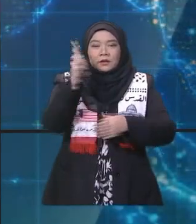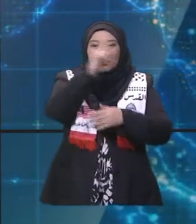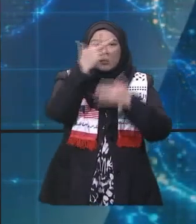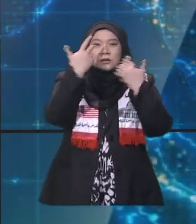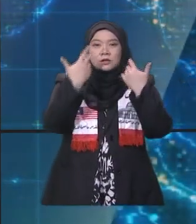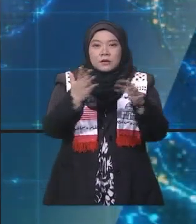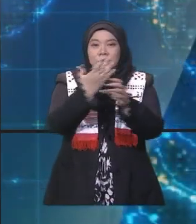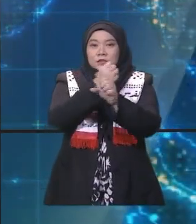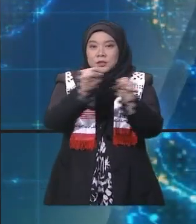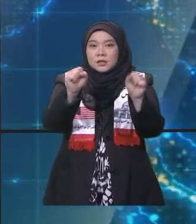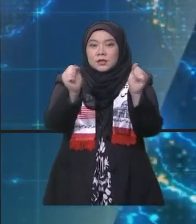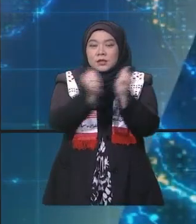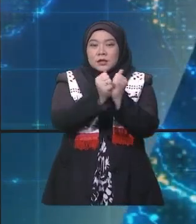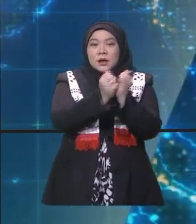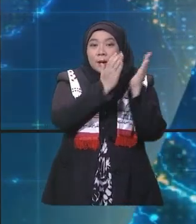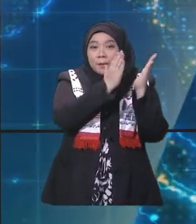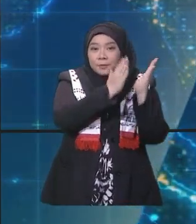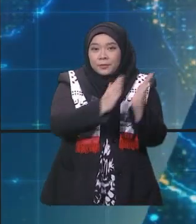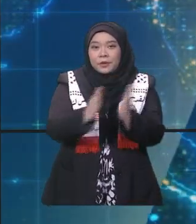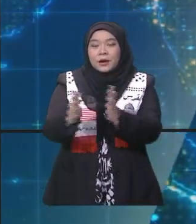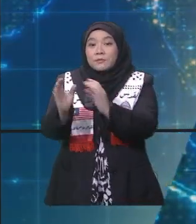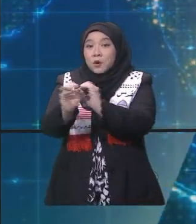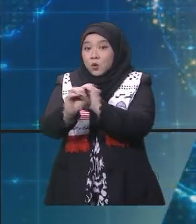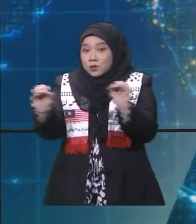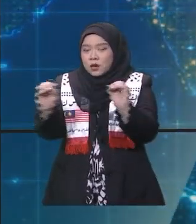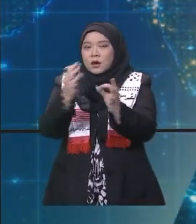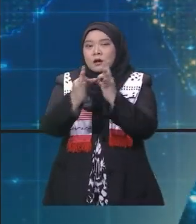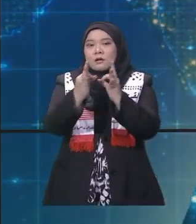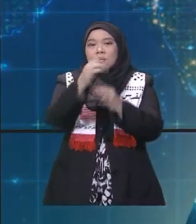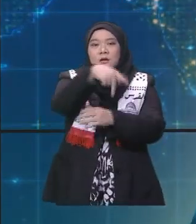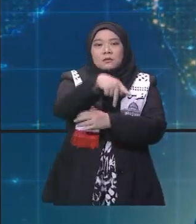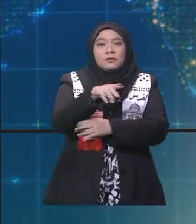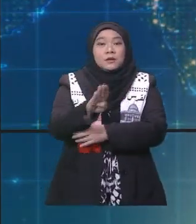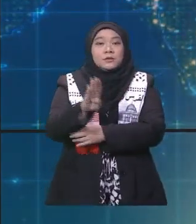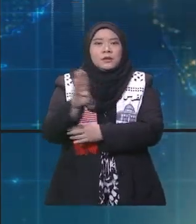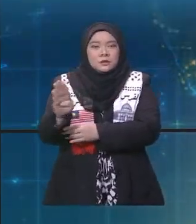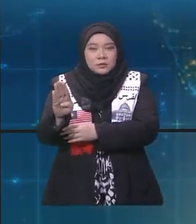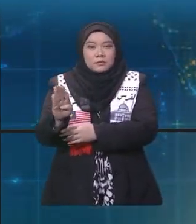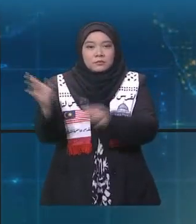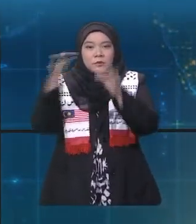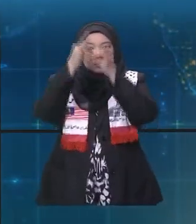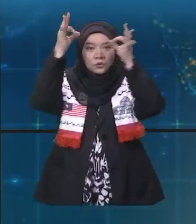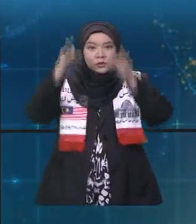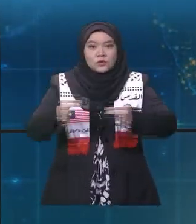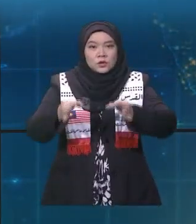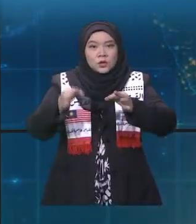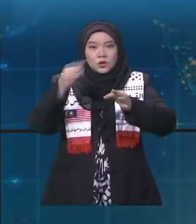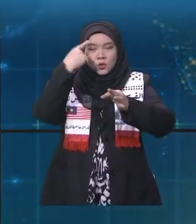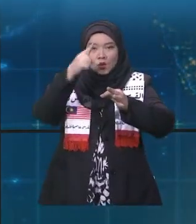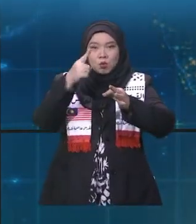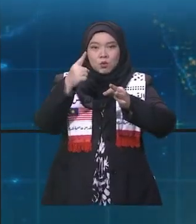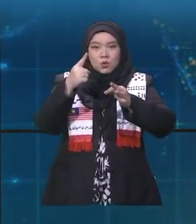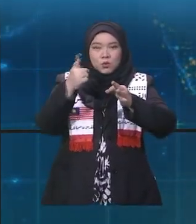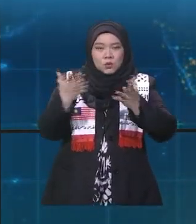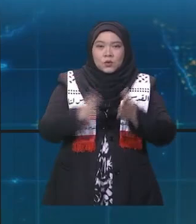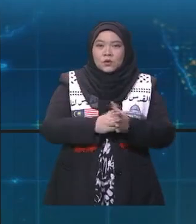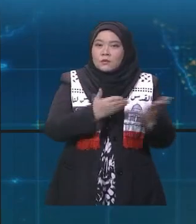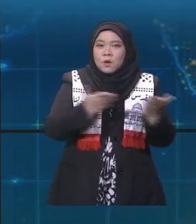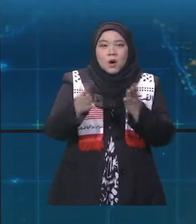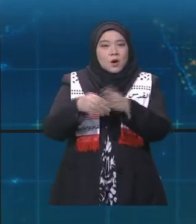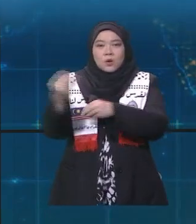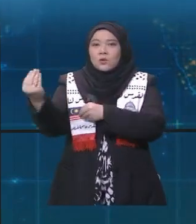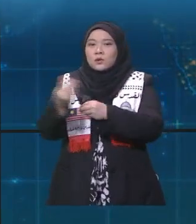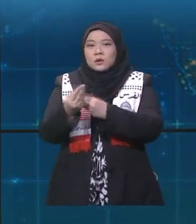Kerajaan telah bersedia dengan pelan evakuasi sekiranya Pertubuhan Bangsa-Bangsa Bersatu PBB memutuskan untuk mengeluarkan pasukan